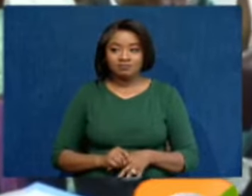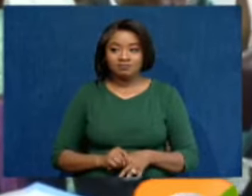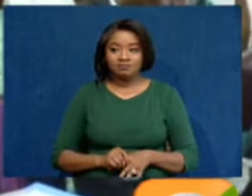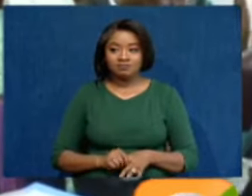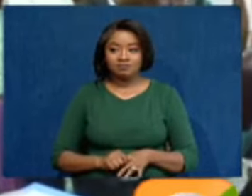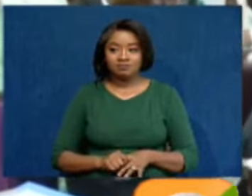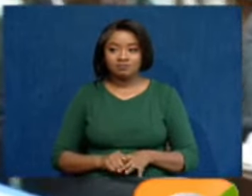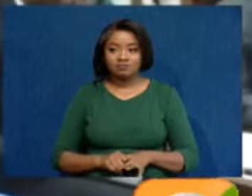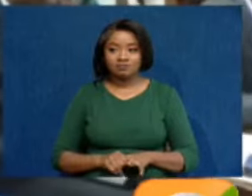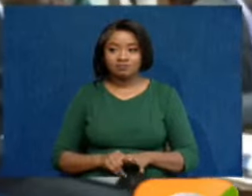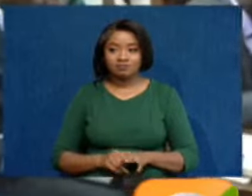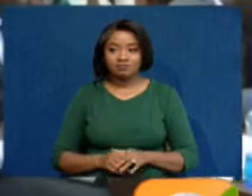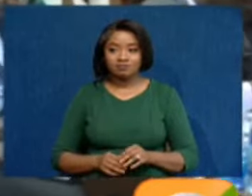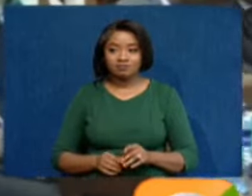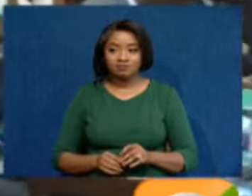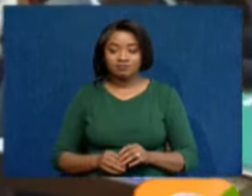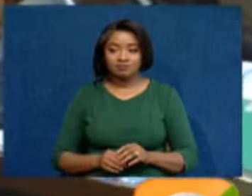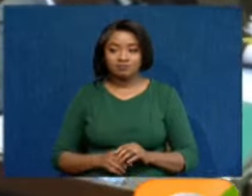2019. Sorry?